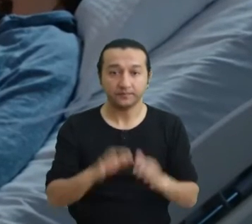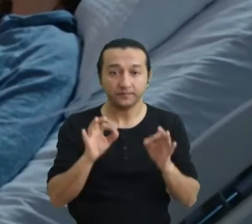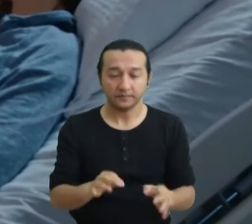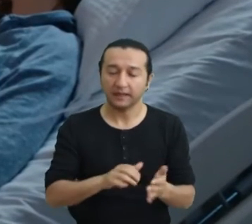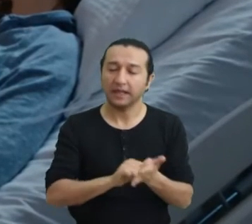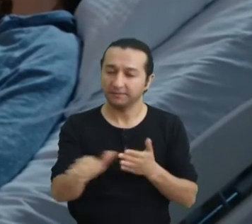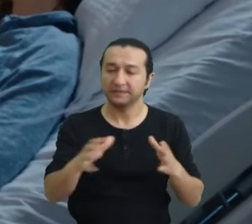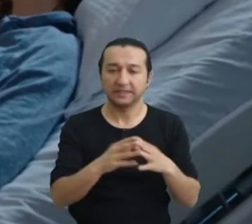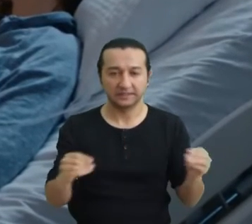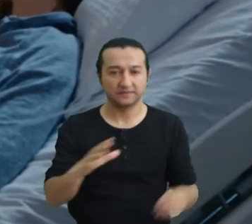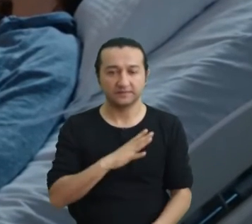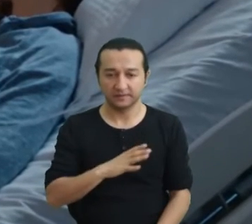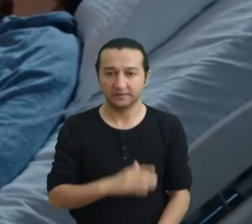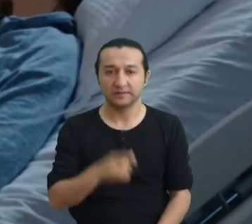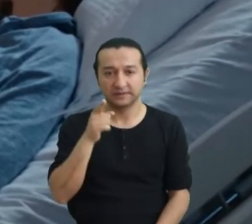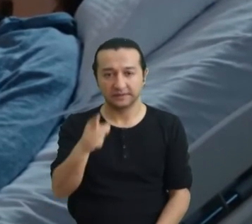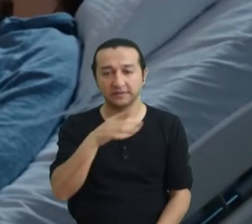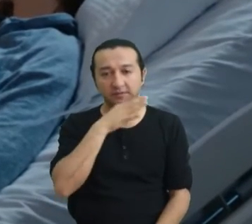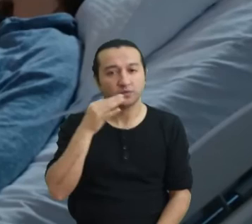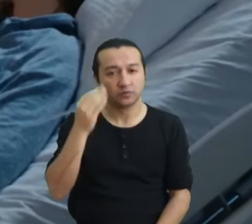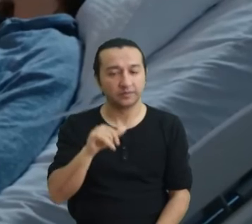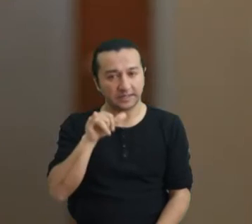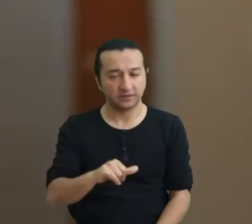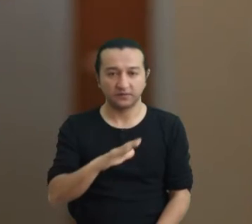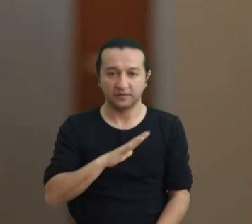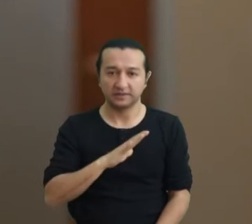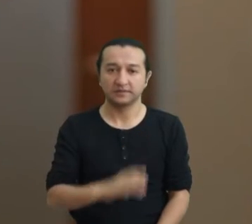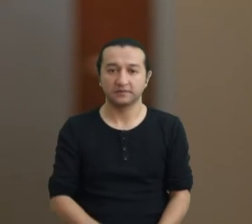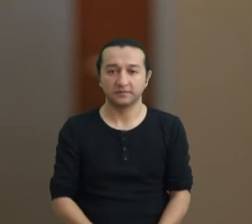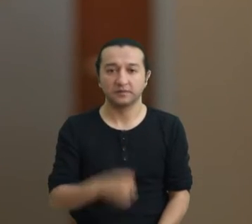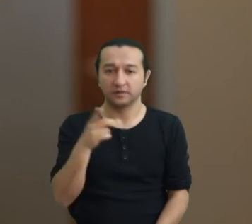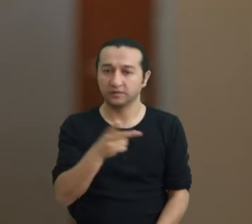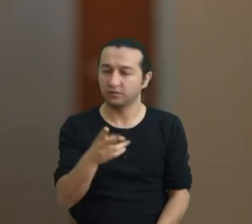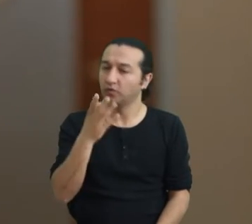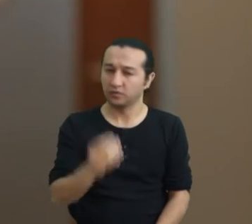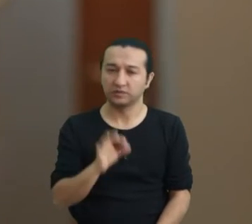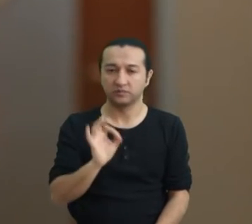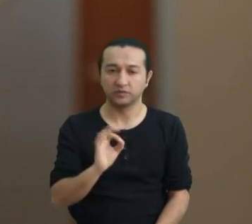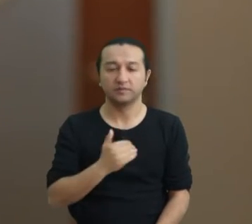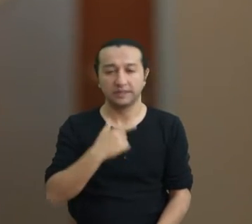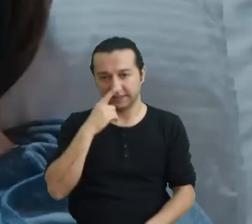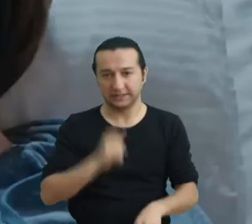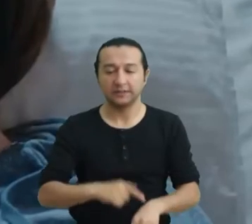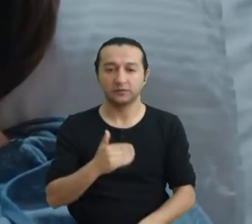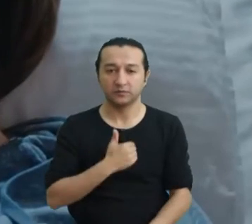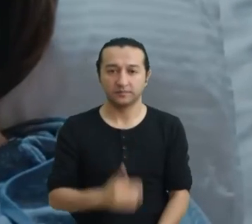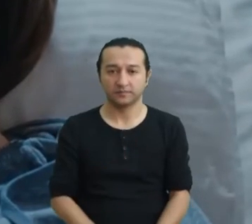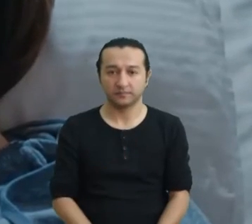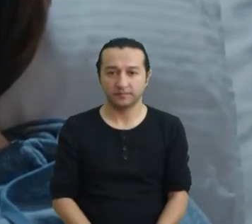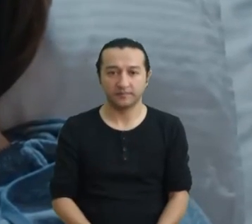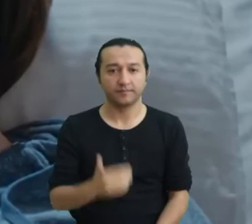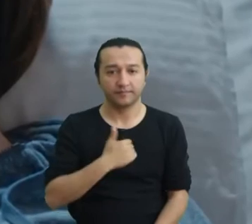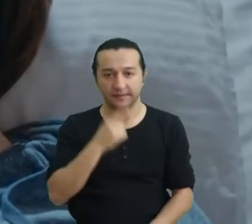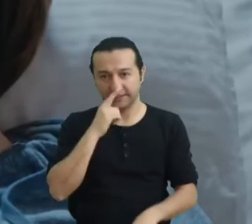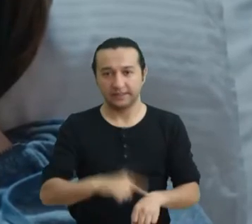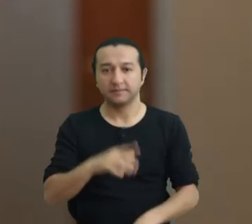Hepsi geçecek Safiye. Siz de mutlu olmayı hak ediyorsunuz. Olacaksınız da. Ben inanıyorum.